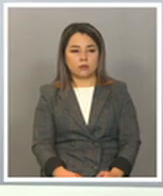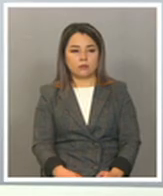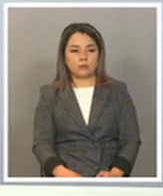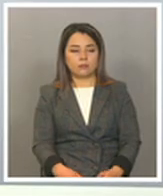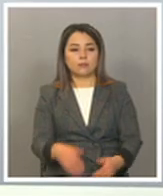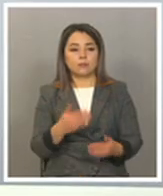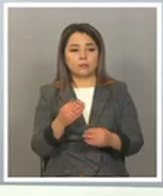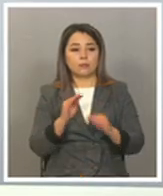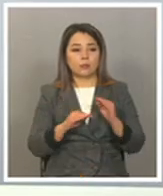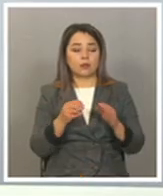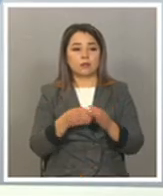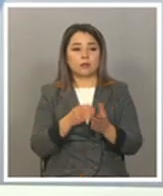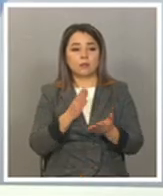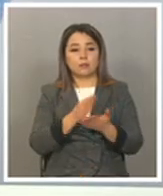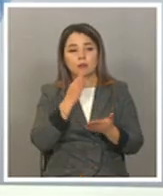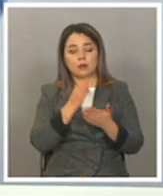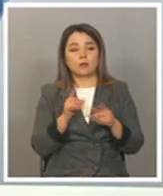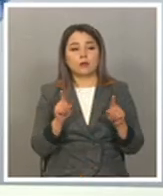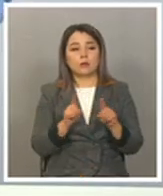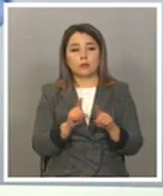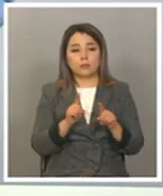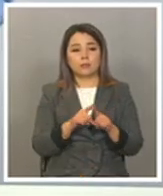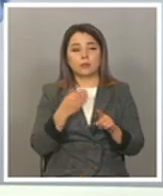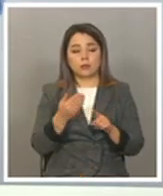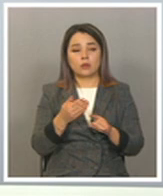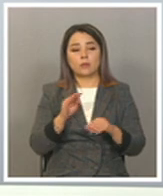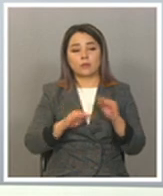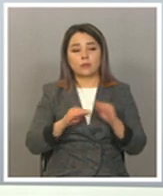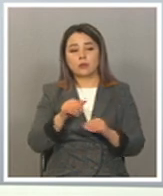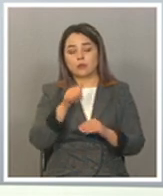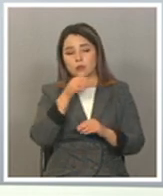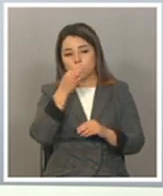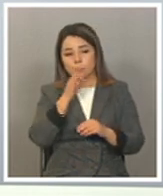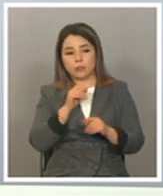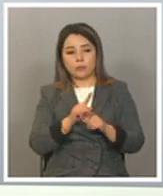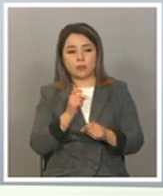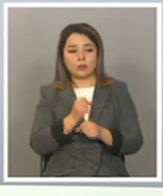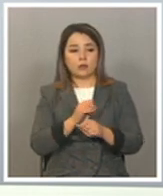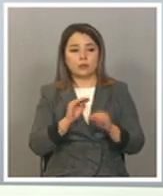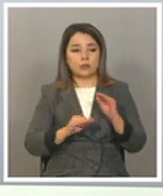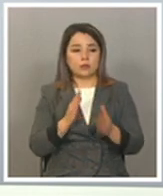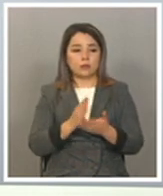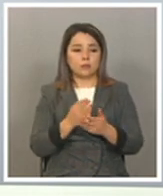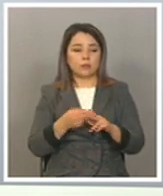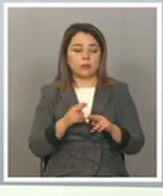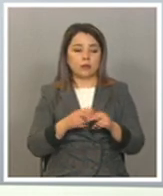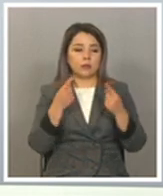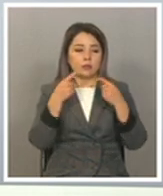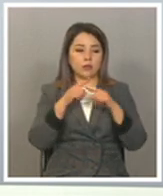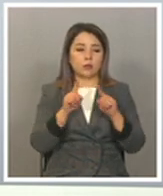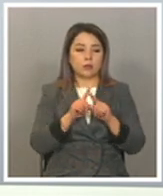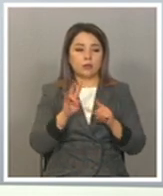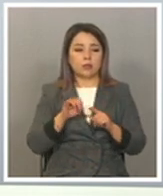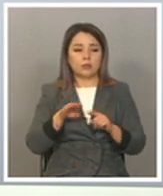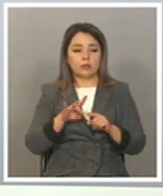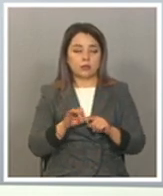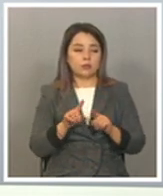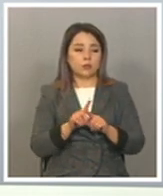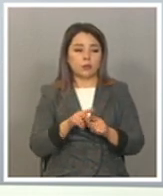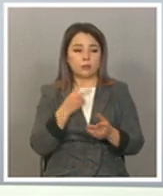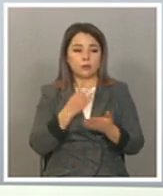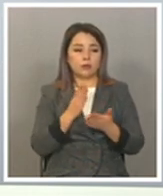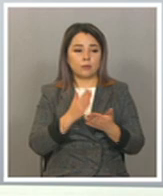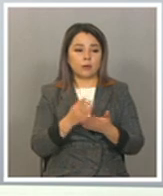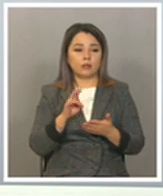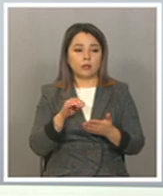Сілтілік металдардың сумен әрекеттесуін тәжірибе жүзінде қарап көрейік. Осы жерде техникалық натрий келтірілген, яғни натриймен